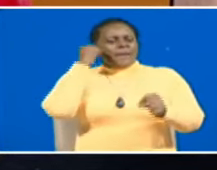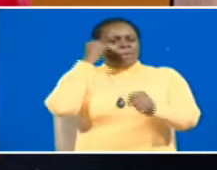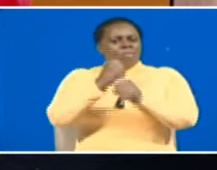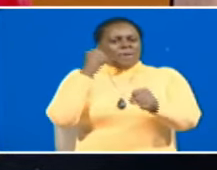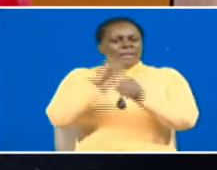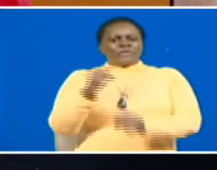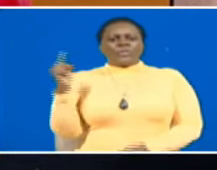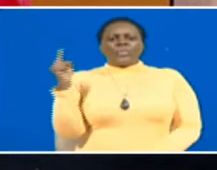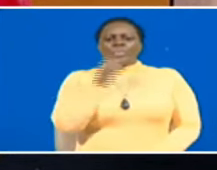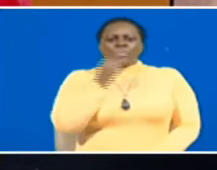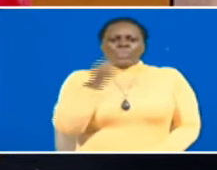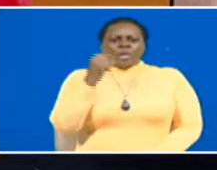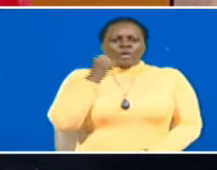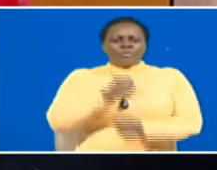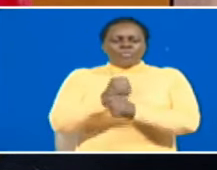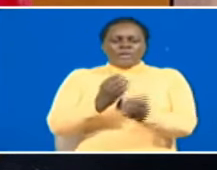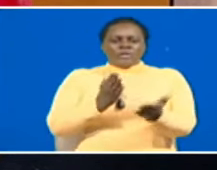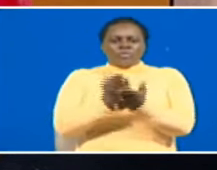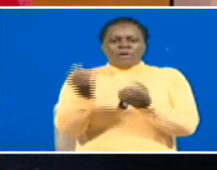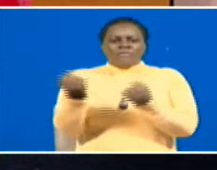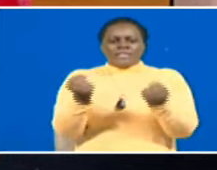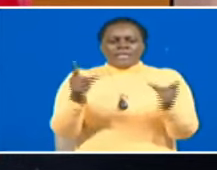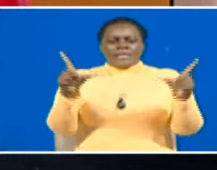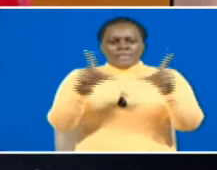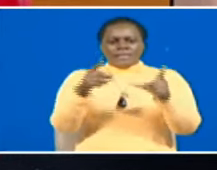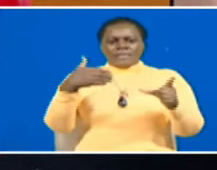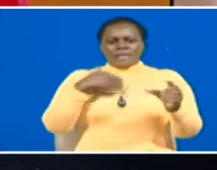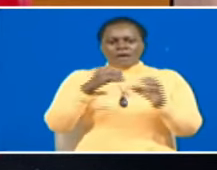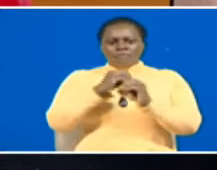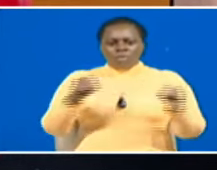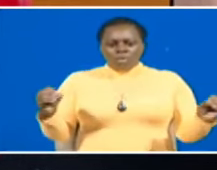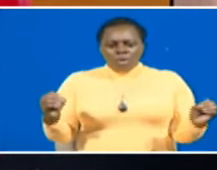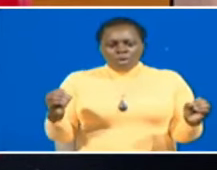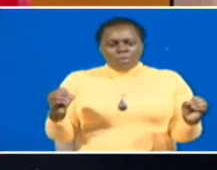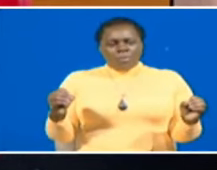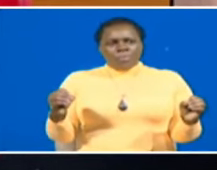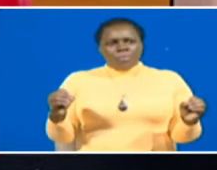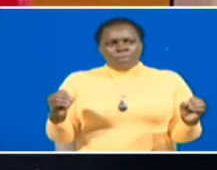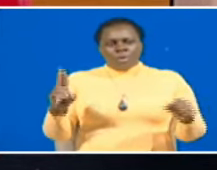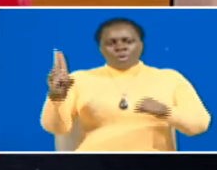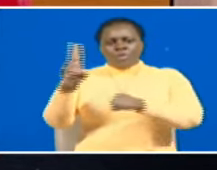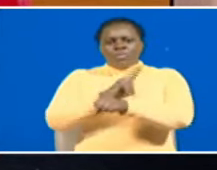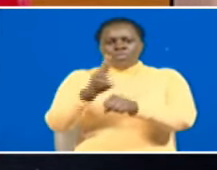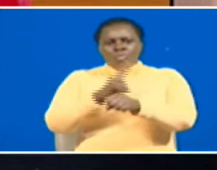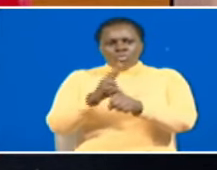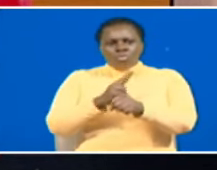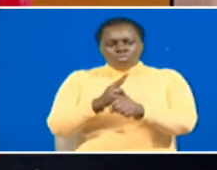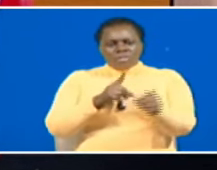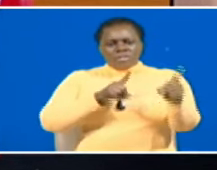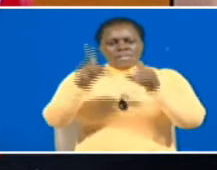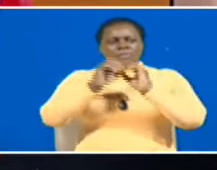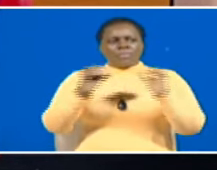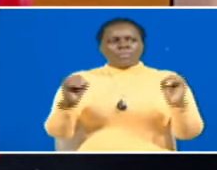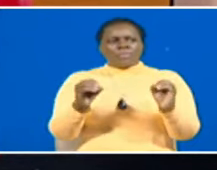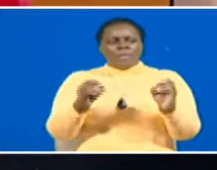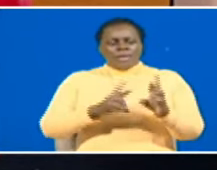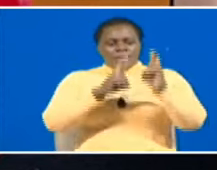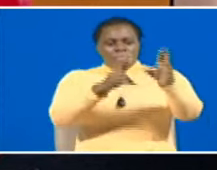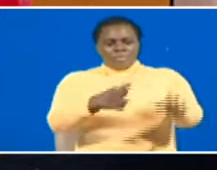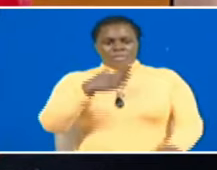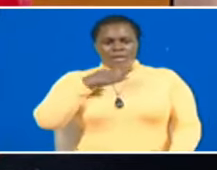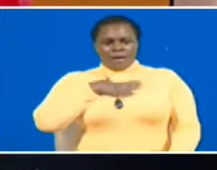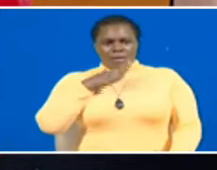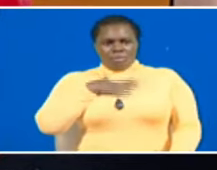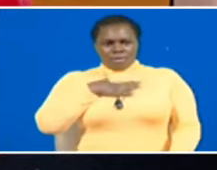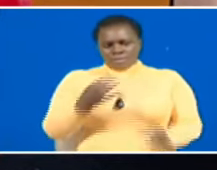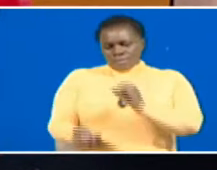ili kuhakikisha kuwa magari ambayo hayana leseni za uchukuzi wa umma hayatumiwi kubeba abiria. Anavyotuarifu mwanahabari wetu